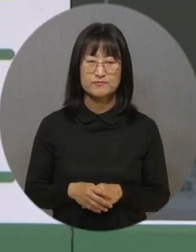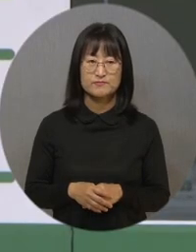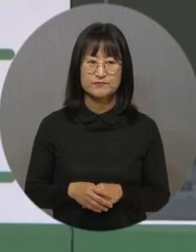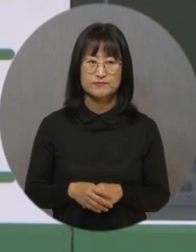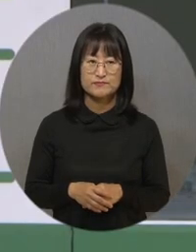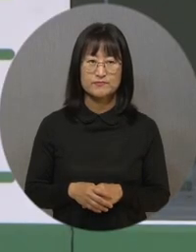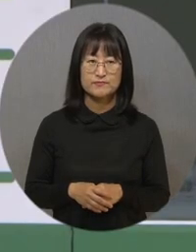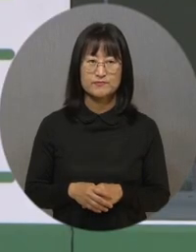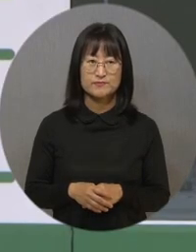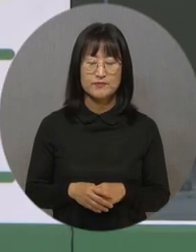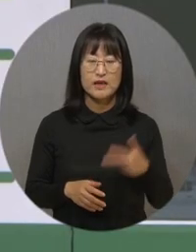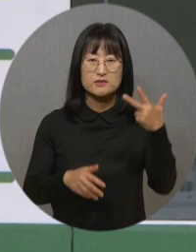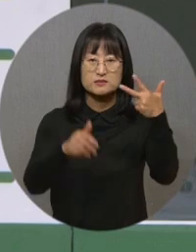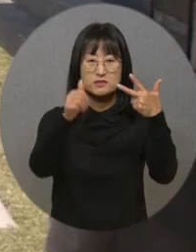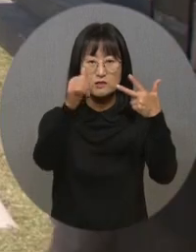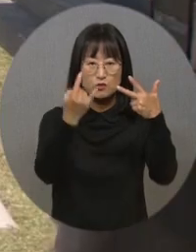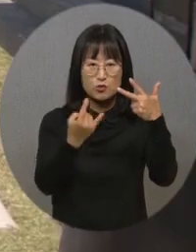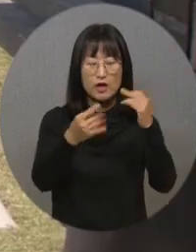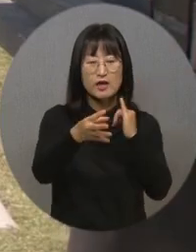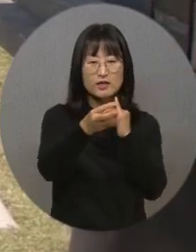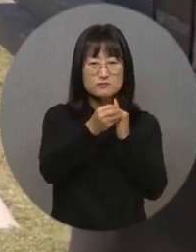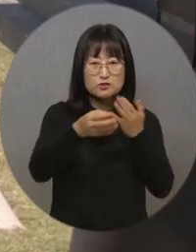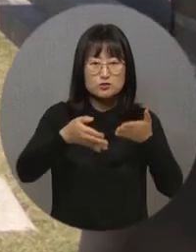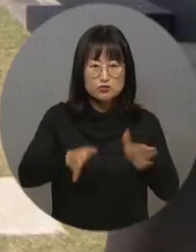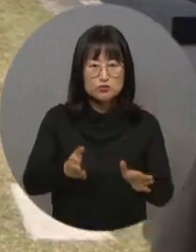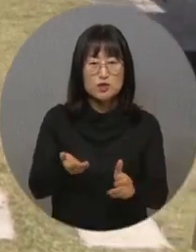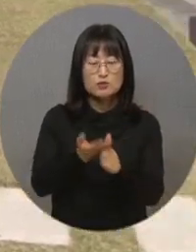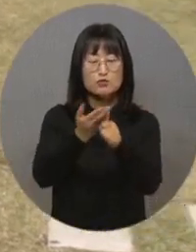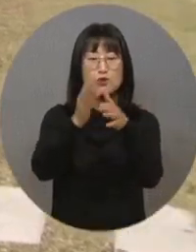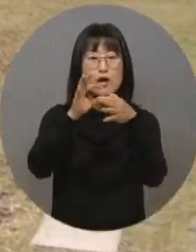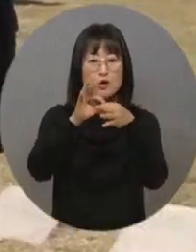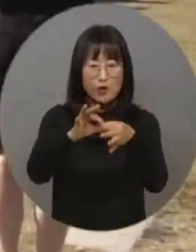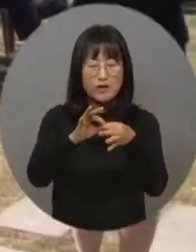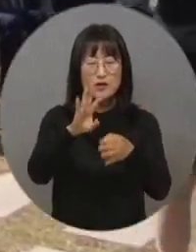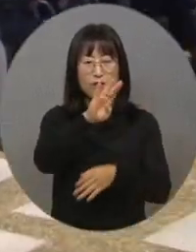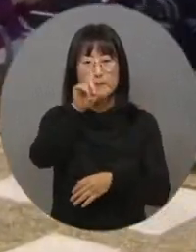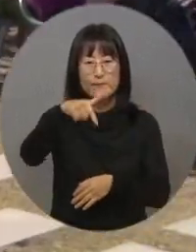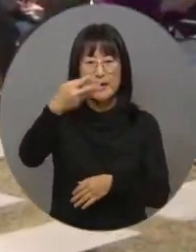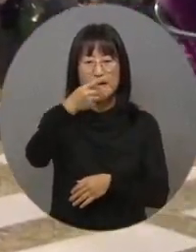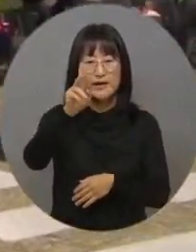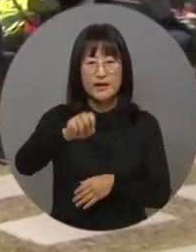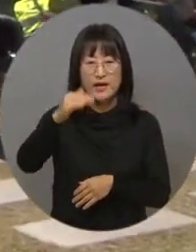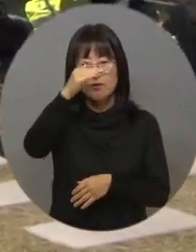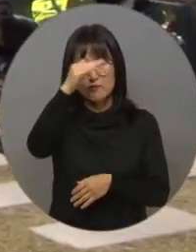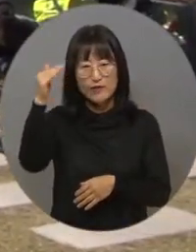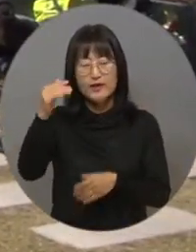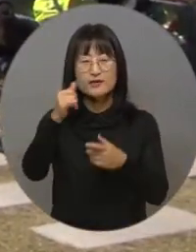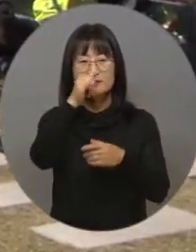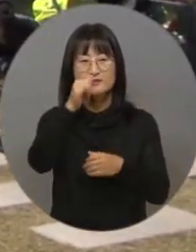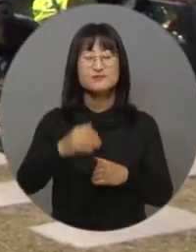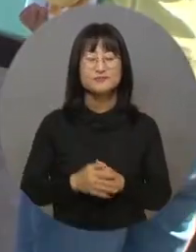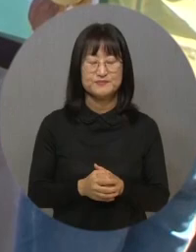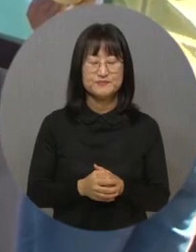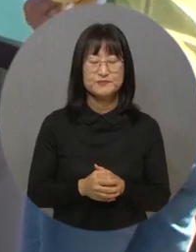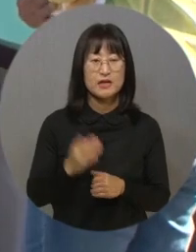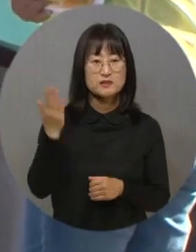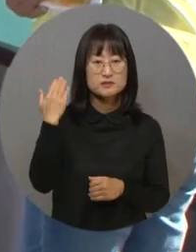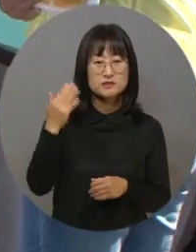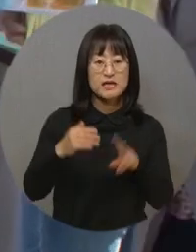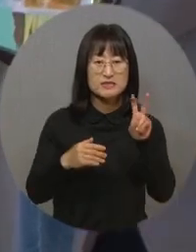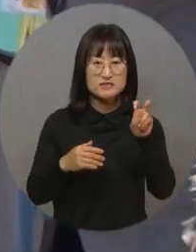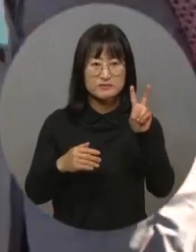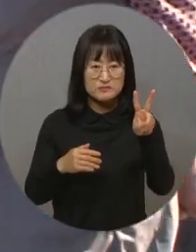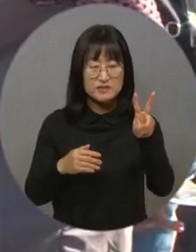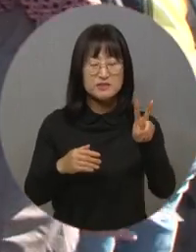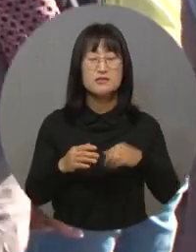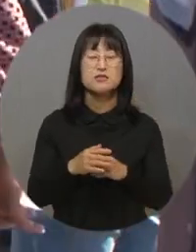제7회 임신, 출산, 육아 관련 의료 정보 박람회인 2023 맘 편한 부산이 지난 20일 부산